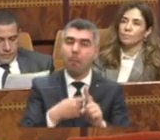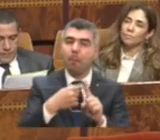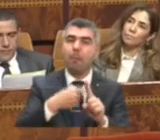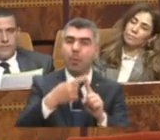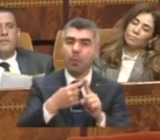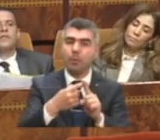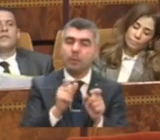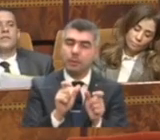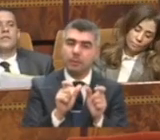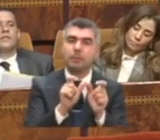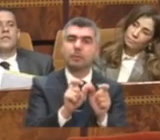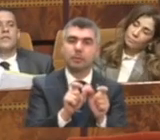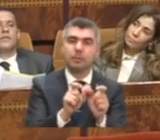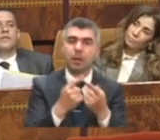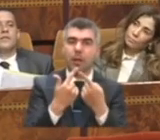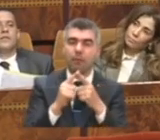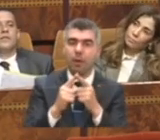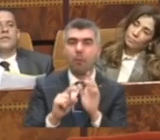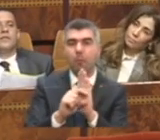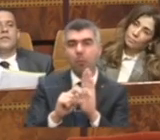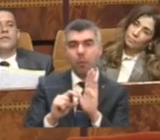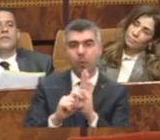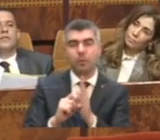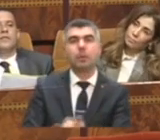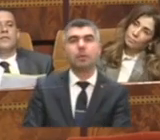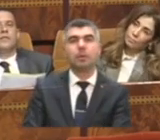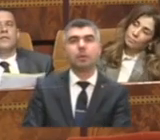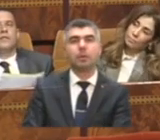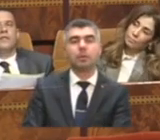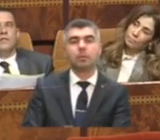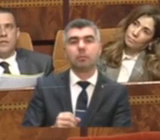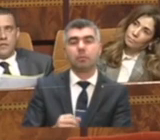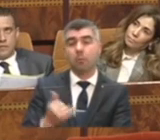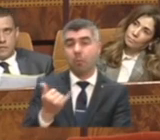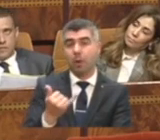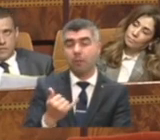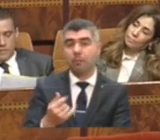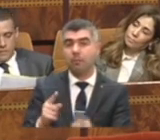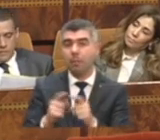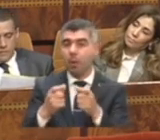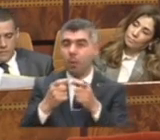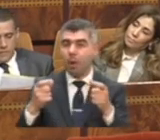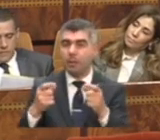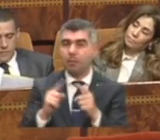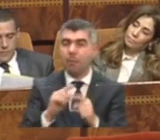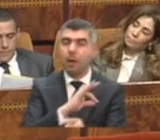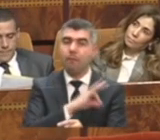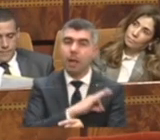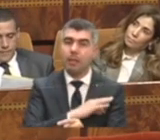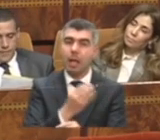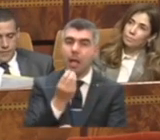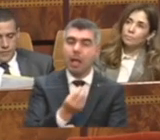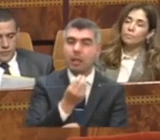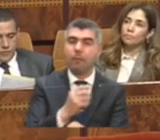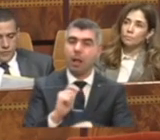الاهتمام بمجموعة من المواضيع التي نعتبرها أساسية، منها توسيع الاستفادة من التخييم بالنسبة للأطفال